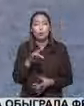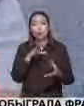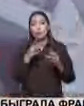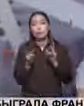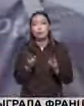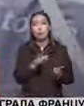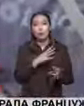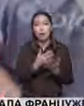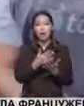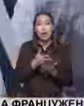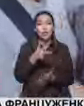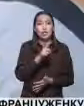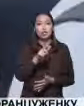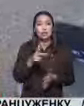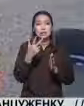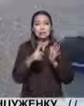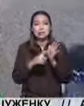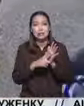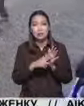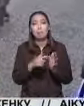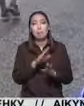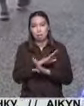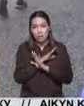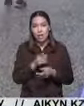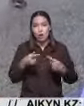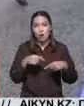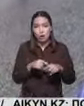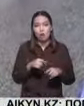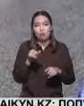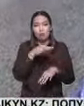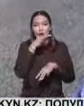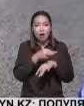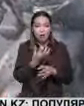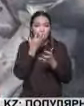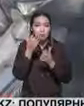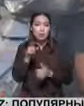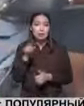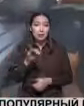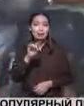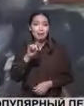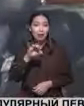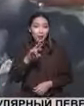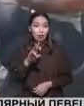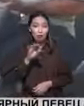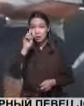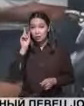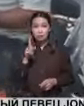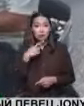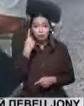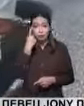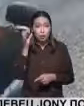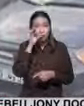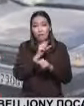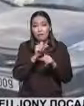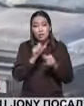около 3000 человек. 37 погибли. Организация возложила ответственность за это на Израиль. Однако израильские власти сообщения о